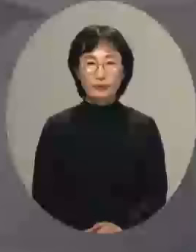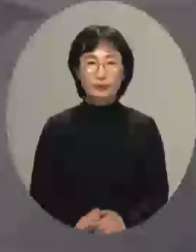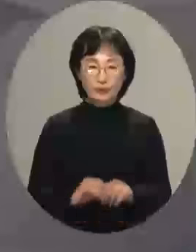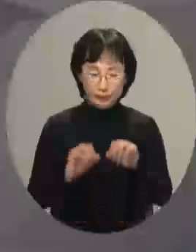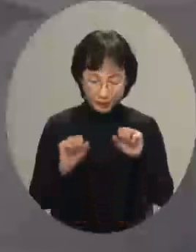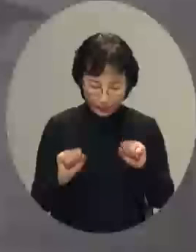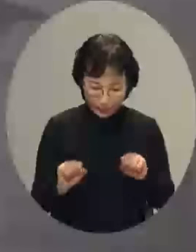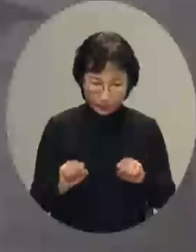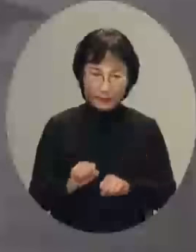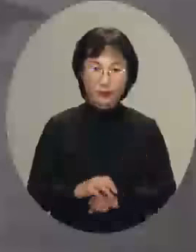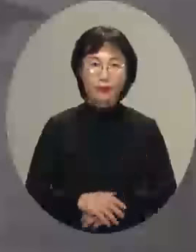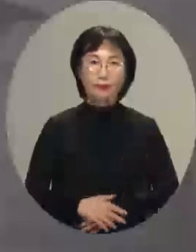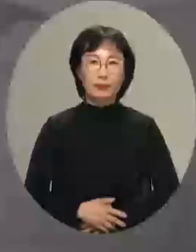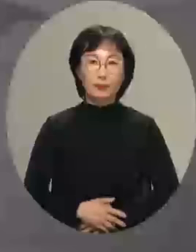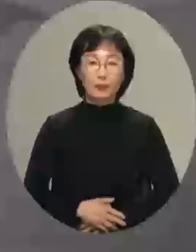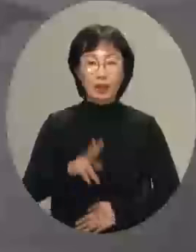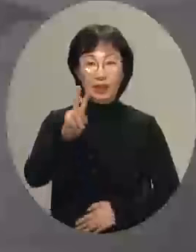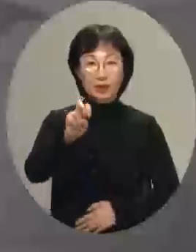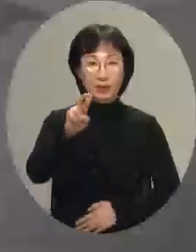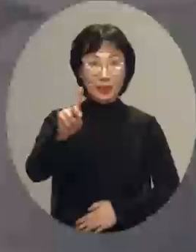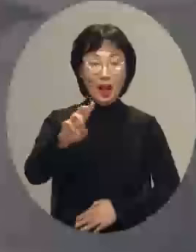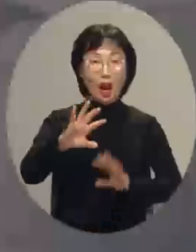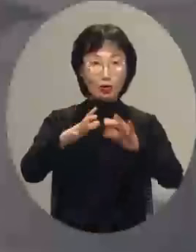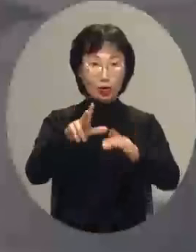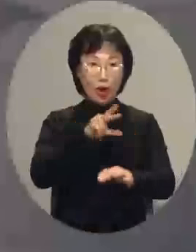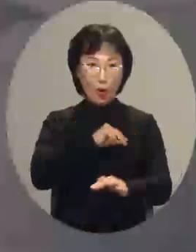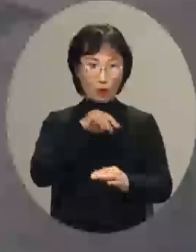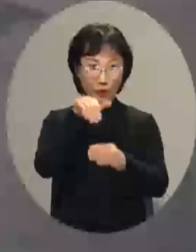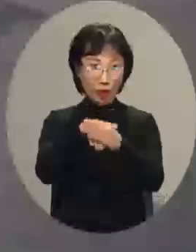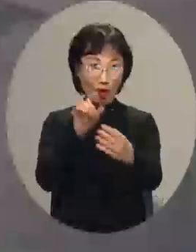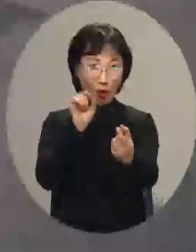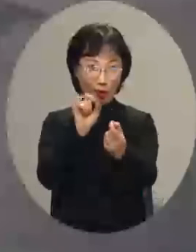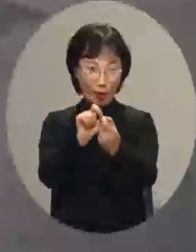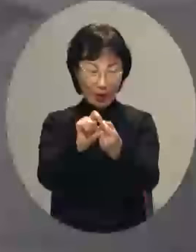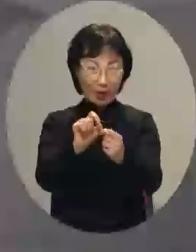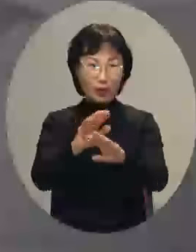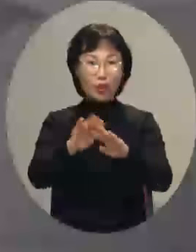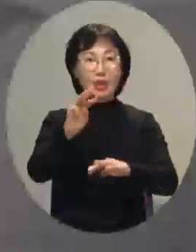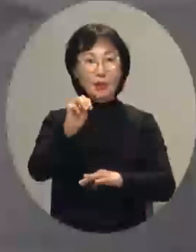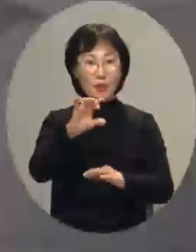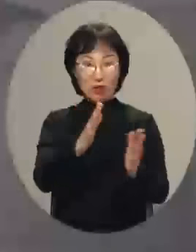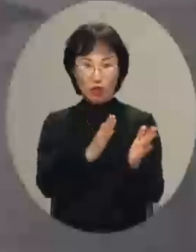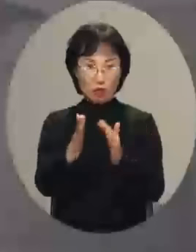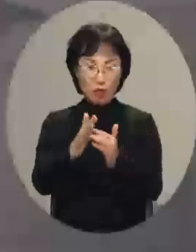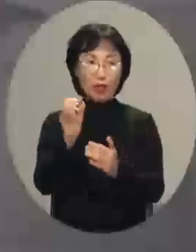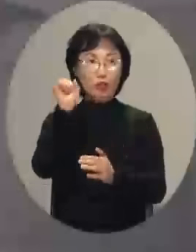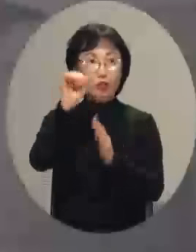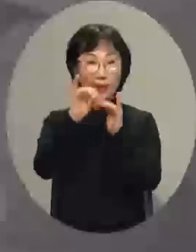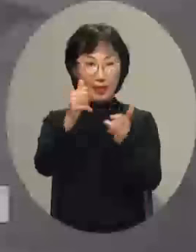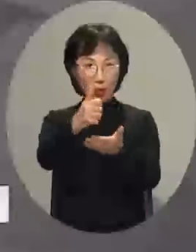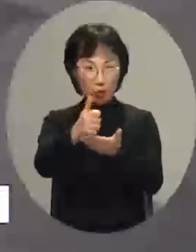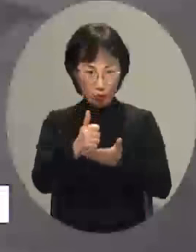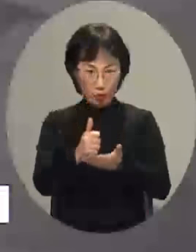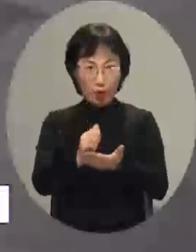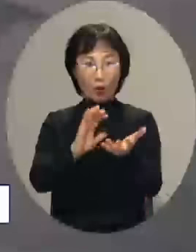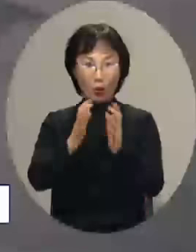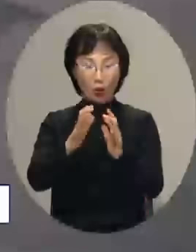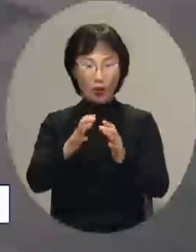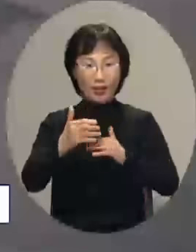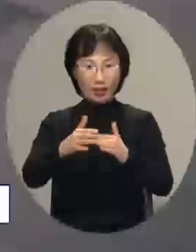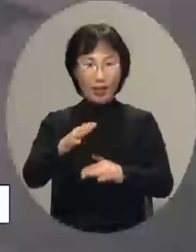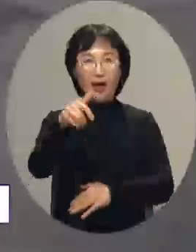여러분 안녕하십니까. 22대 국회의원 선거를 앞두고 전주 MBC가 마련한 후보자 초청 토론회, 저는 진행을